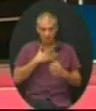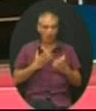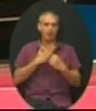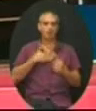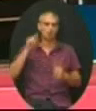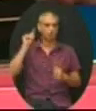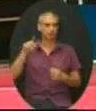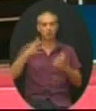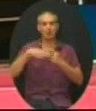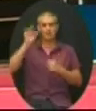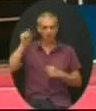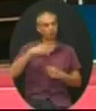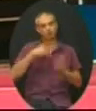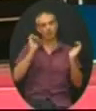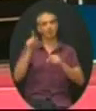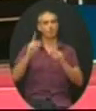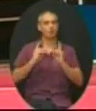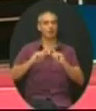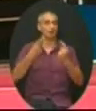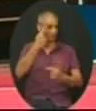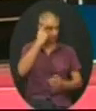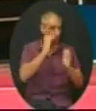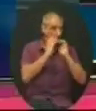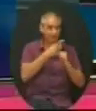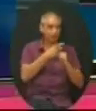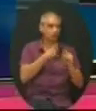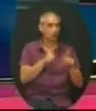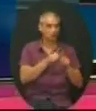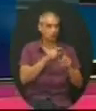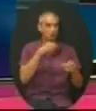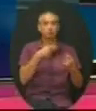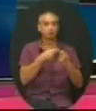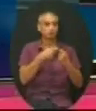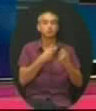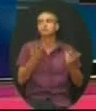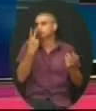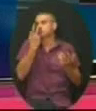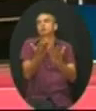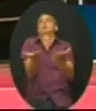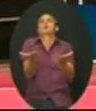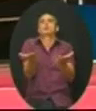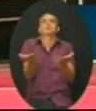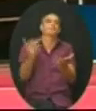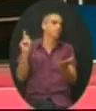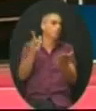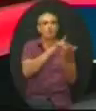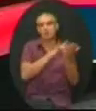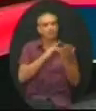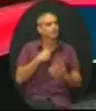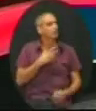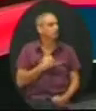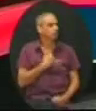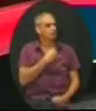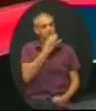העם, הרעיון זה להפיל אותו בדרך אחרת. כן, ואתה חושב שהתקשורת היא בעניין הזה, מה אני יכול לעשות שרואים את זה על כל, בכל יצרה? עכשיו אני רוצה לשאול